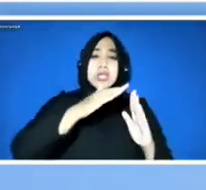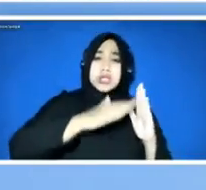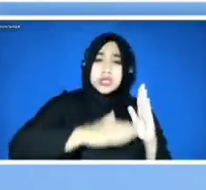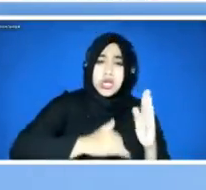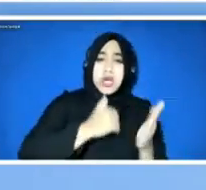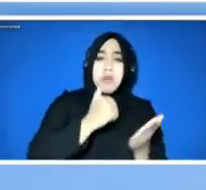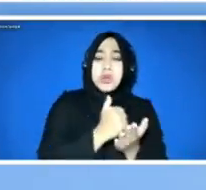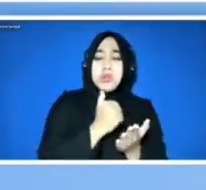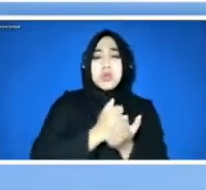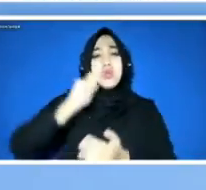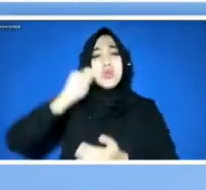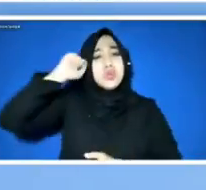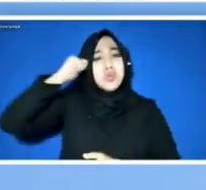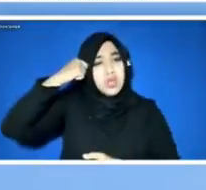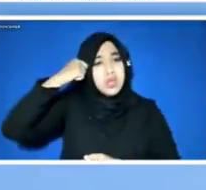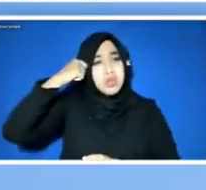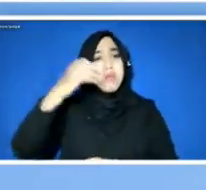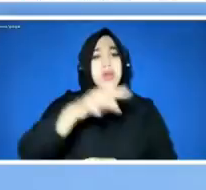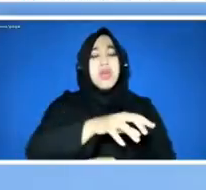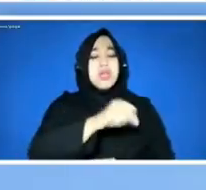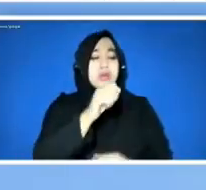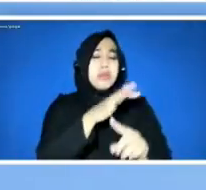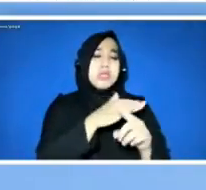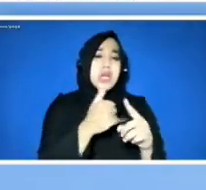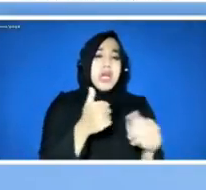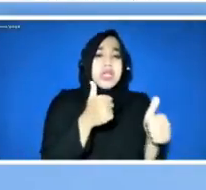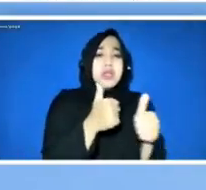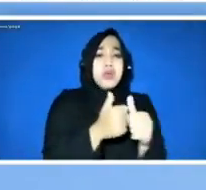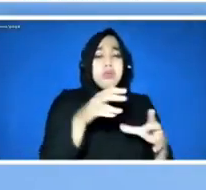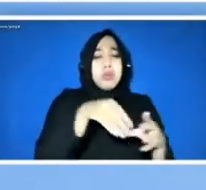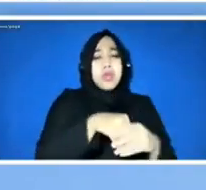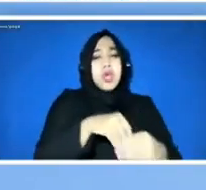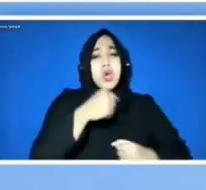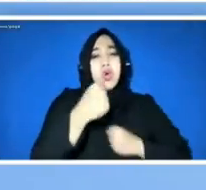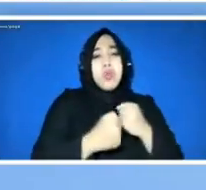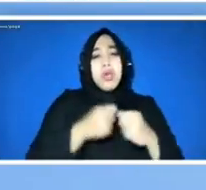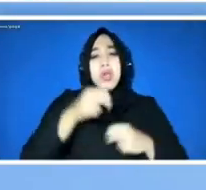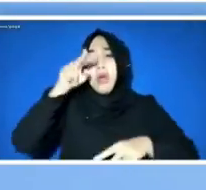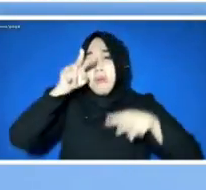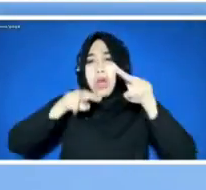sulit untuk mengajak masyarakat berpartisipasi dalam upaya melacak